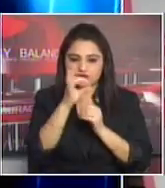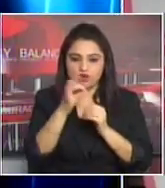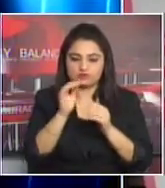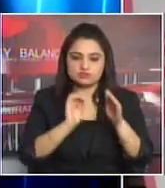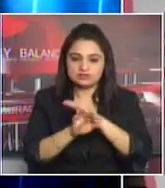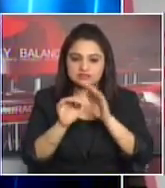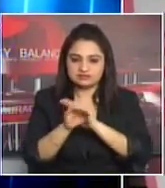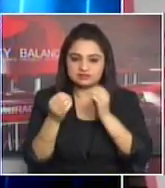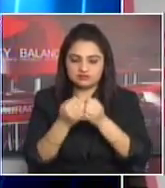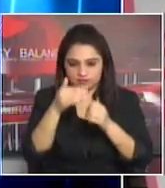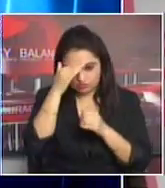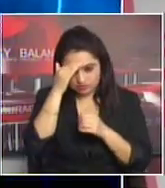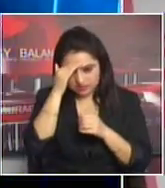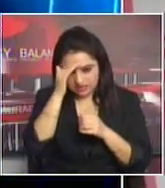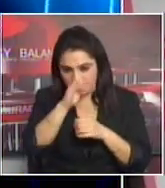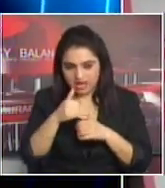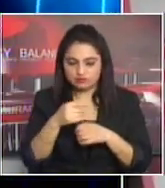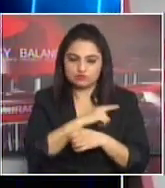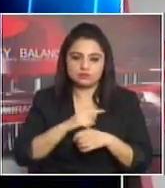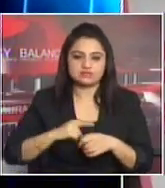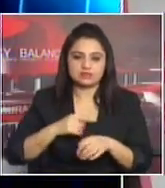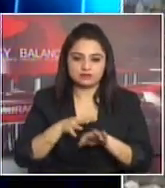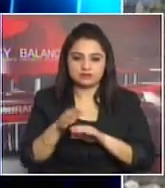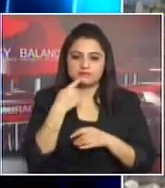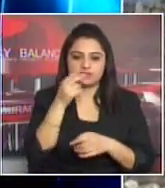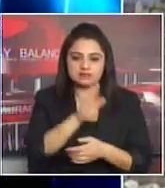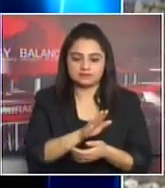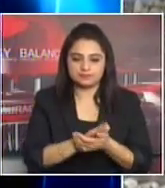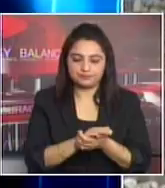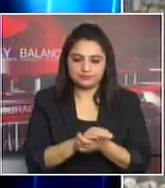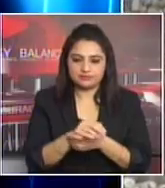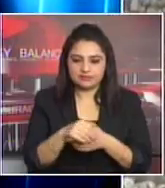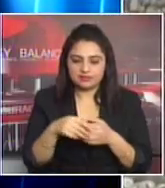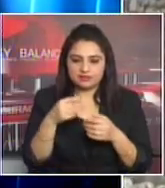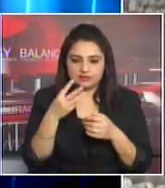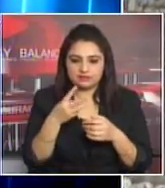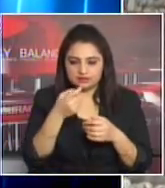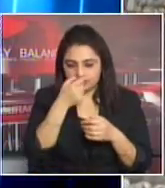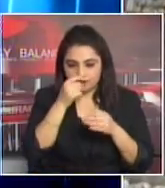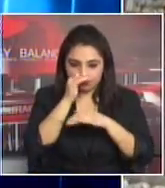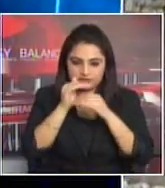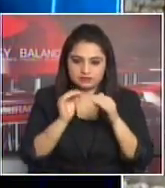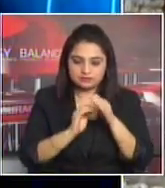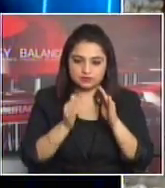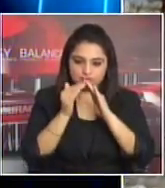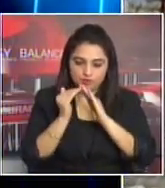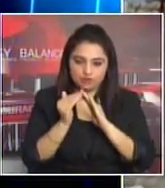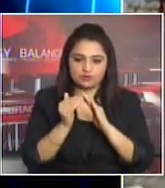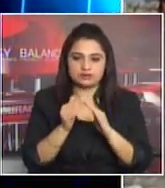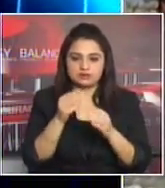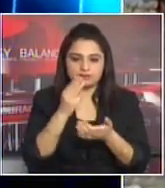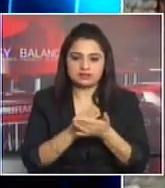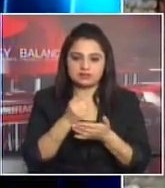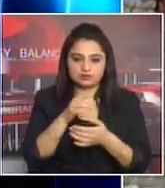गर्दा समस्या उत्पन्न भएको कर्मचारीहरू बताउँछन्। घारको साबिक गाविस भवन वडा कार्यालय भवन मात्रै